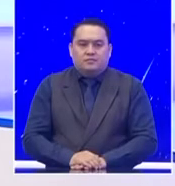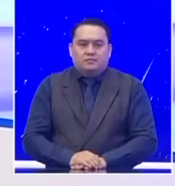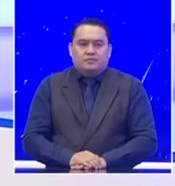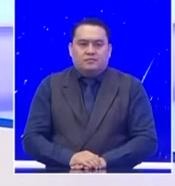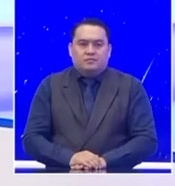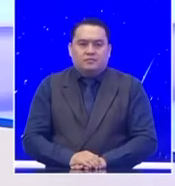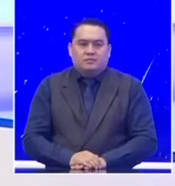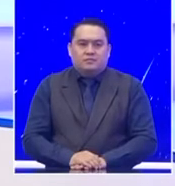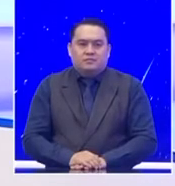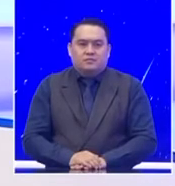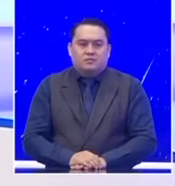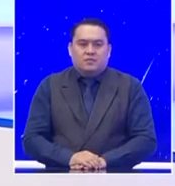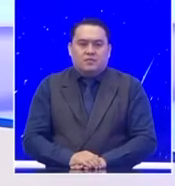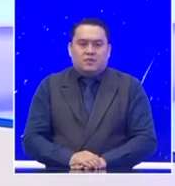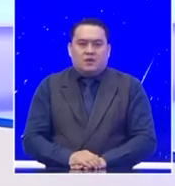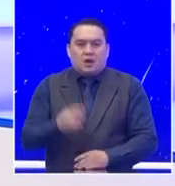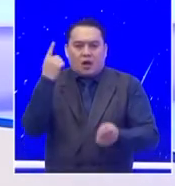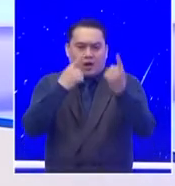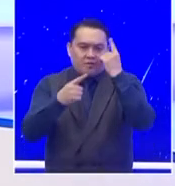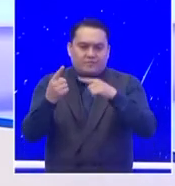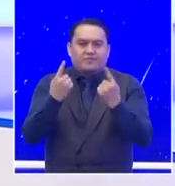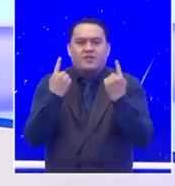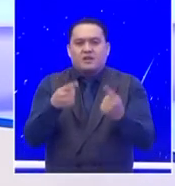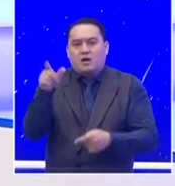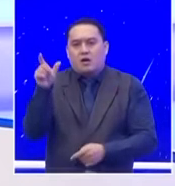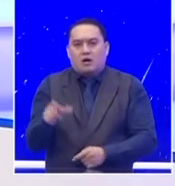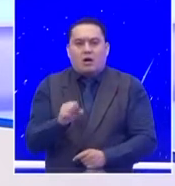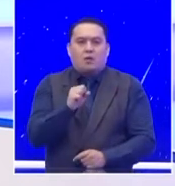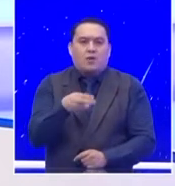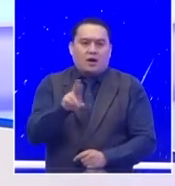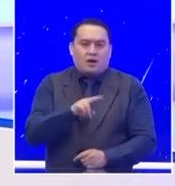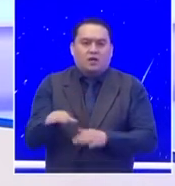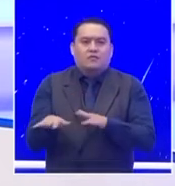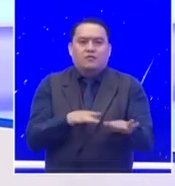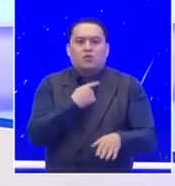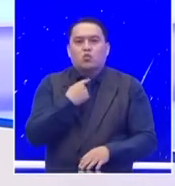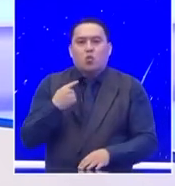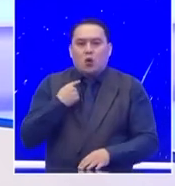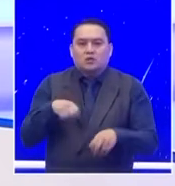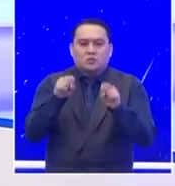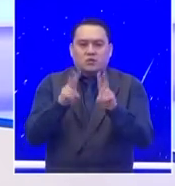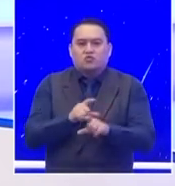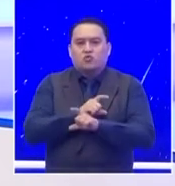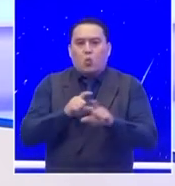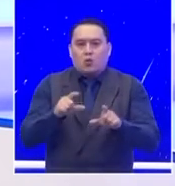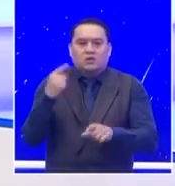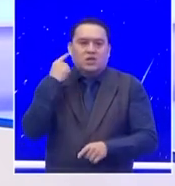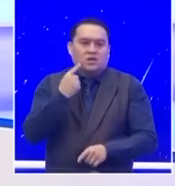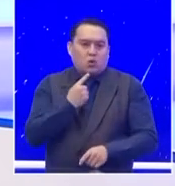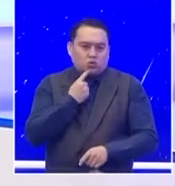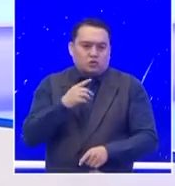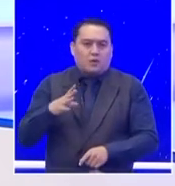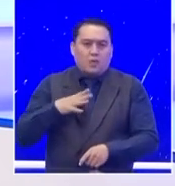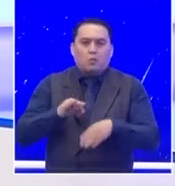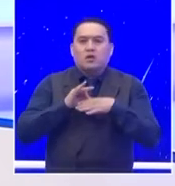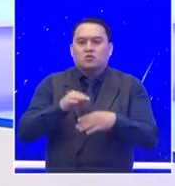К новостям региона. Лирика и проза великого Абая в движении. В Талдыкургане в областной специальной школе-интернат для детей с